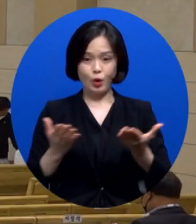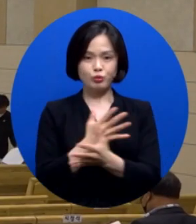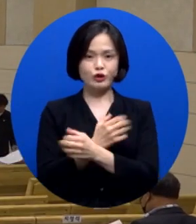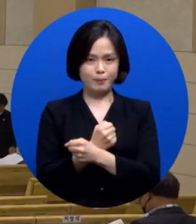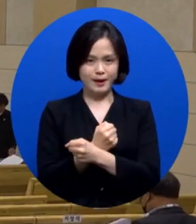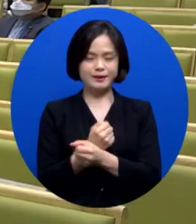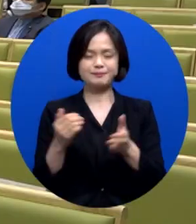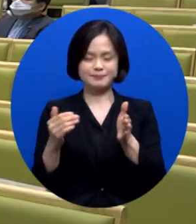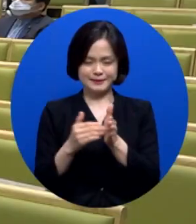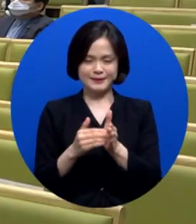진행했습니다